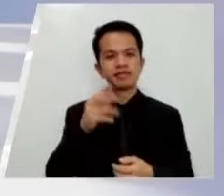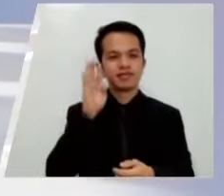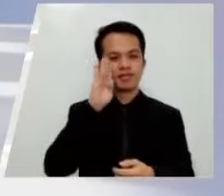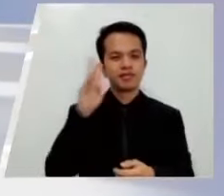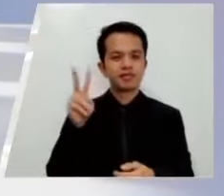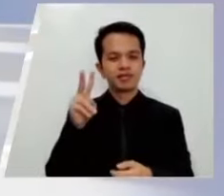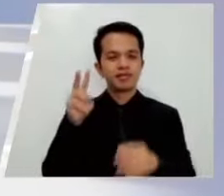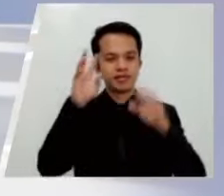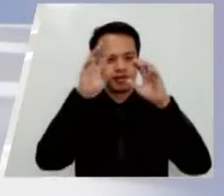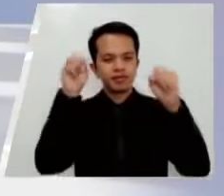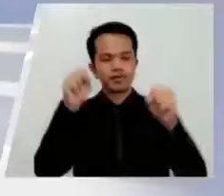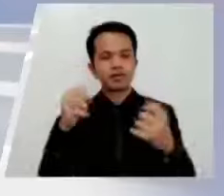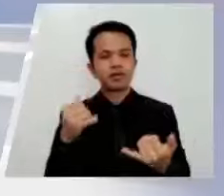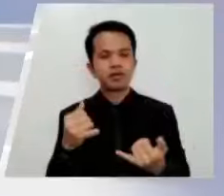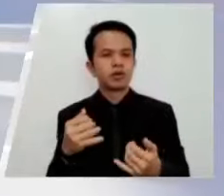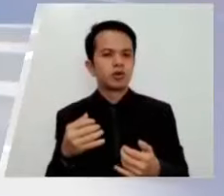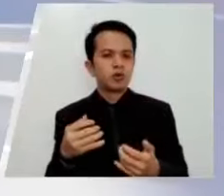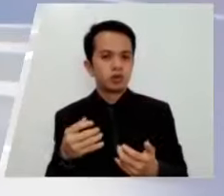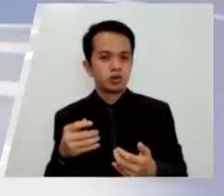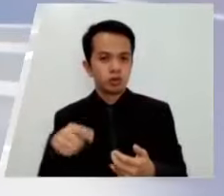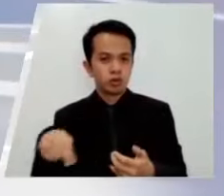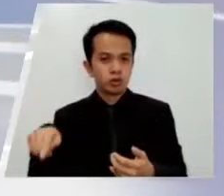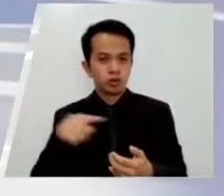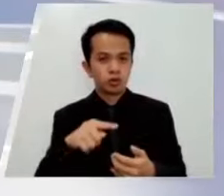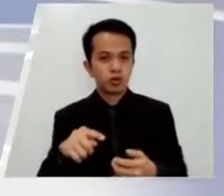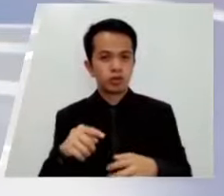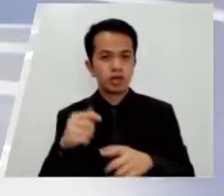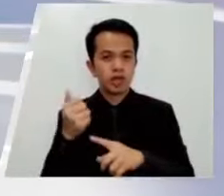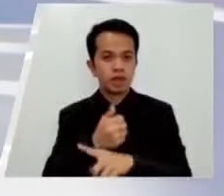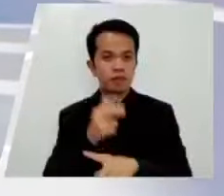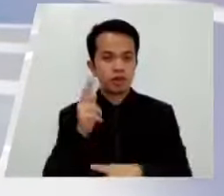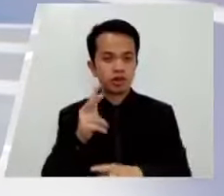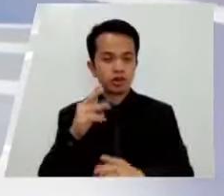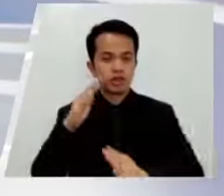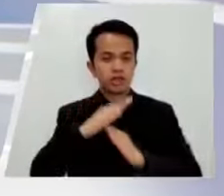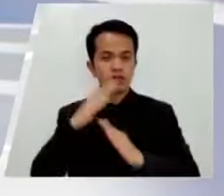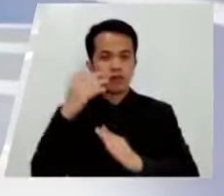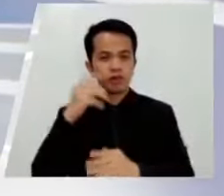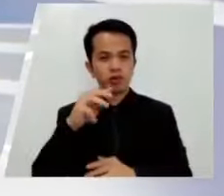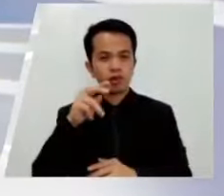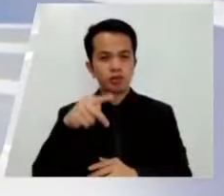na niya palalawihin pa ang April 30 deadline para sa PUV modernization.